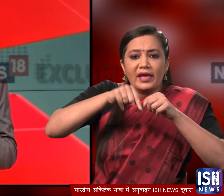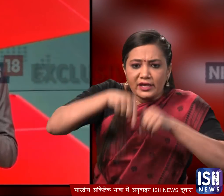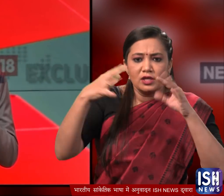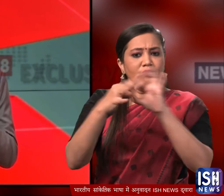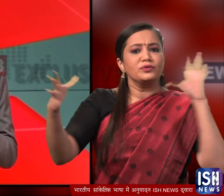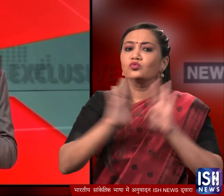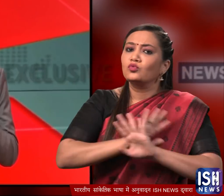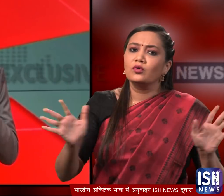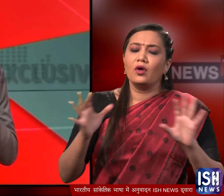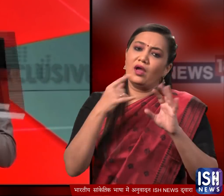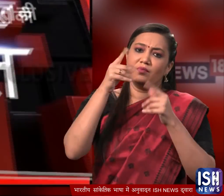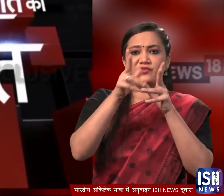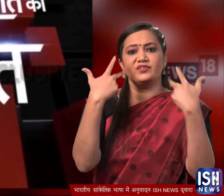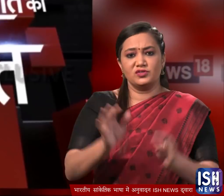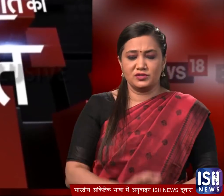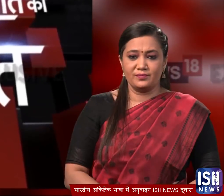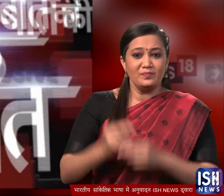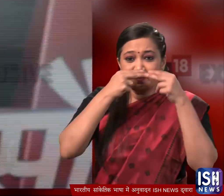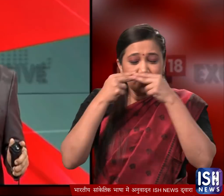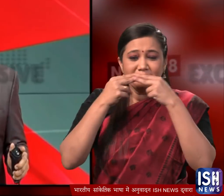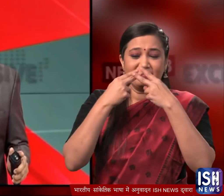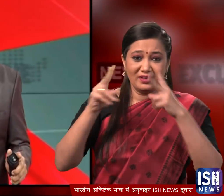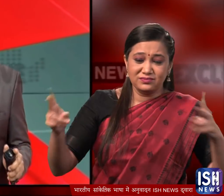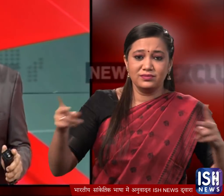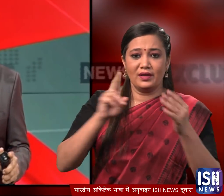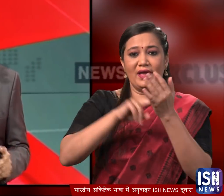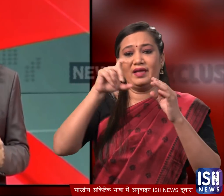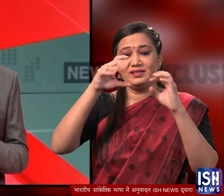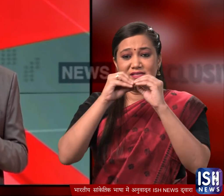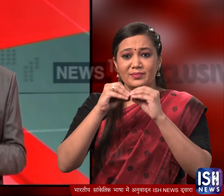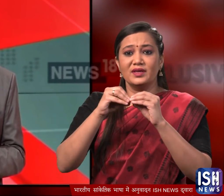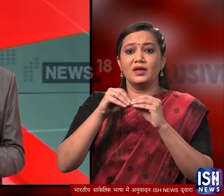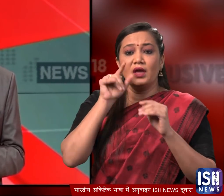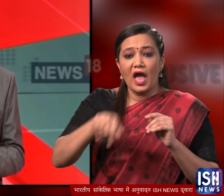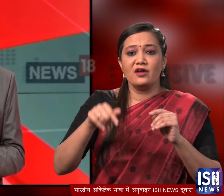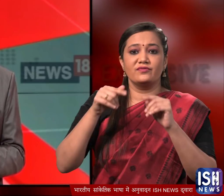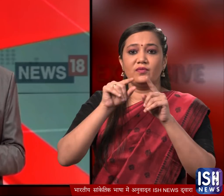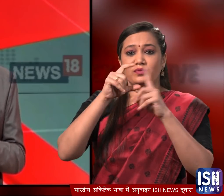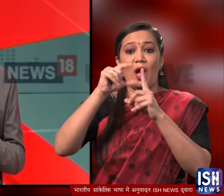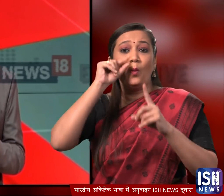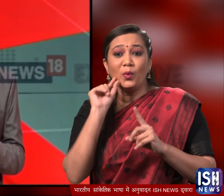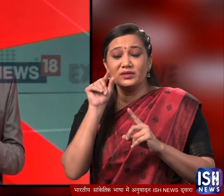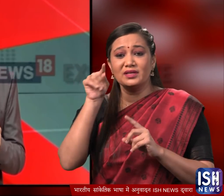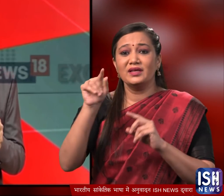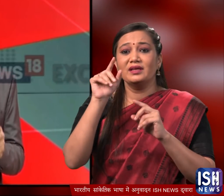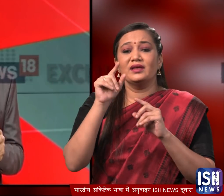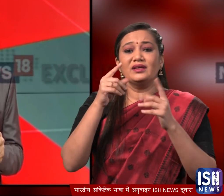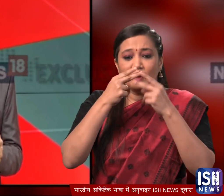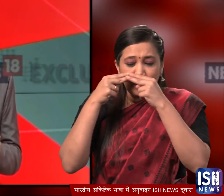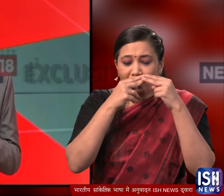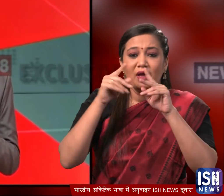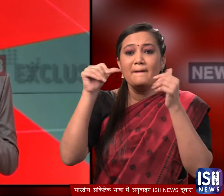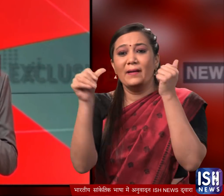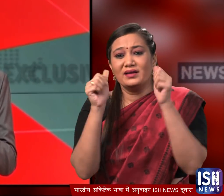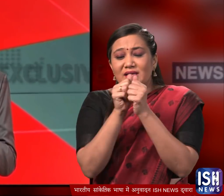अपने आंदोलन को राजनीति से दूर रखेंगे। ड्रग्स तस्करी से जुड़े मामले में अब एनसीबी के रडार पर अंडरवर्ल्ड डॉन दाऊद